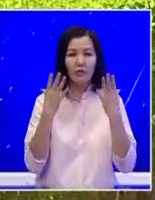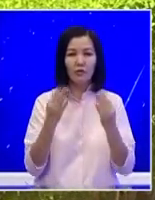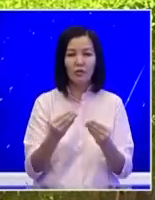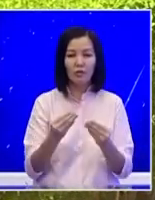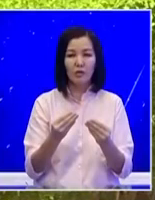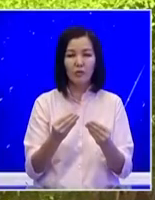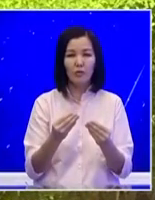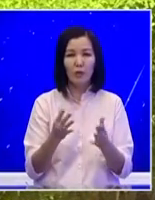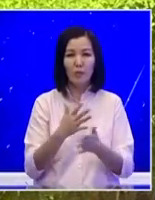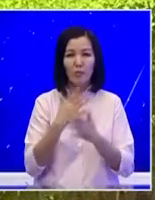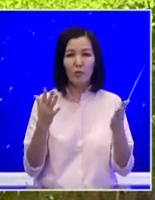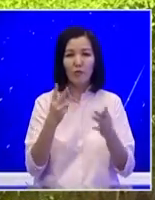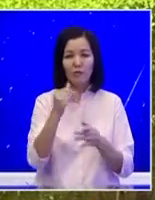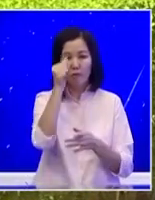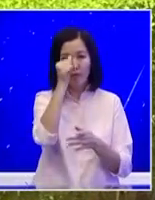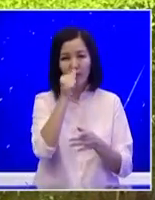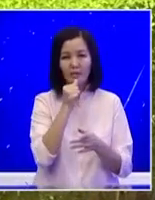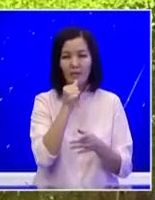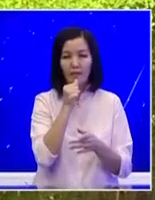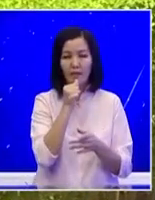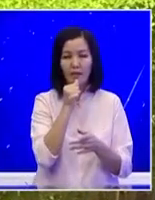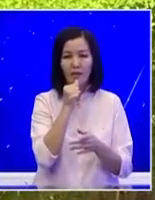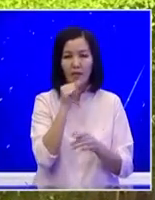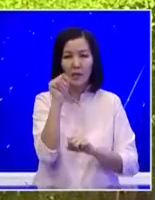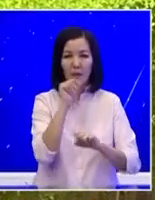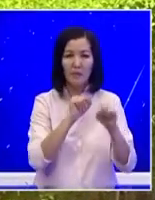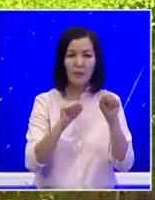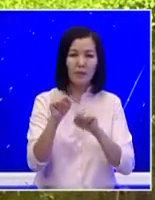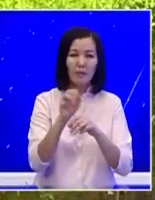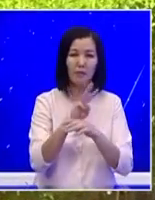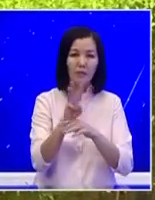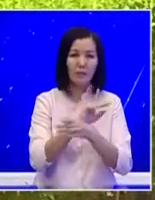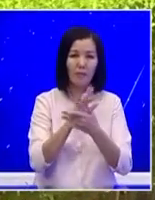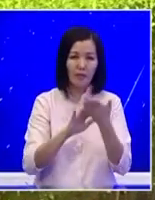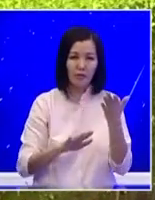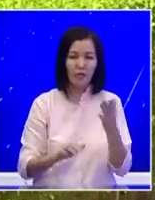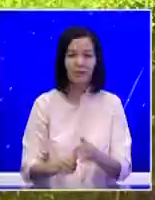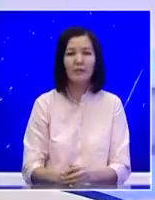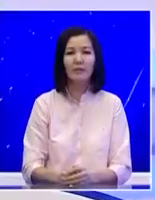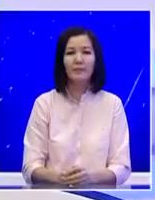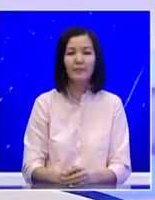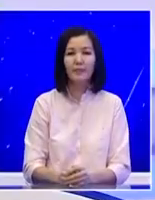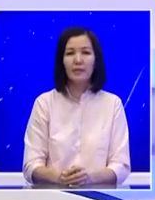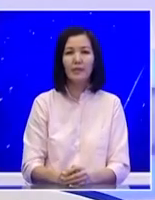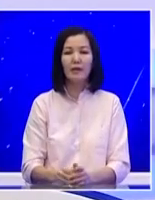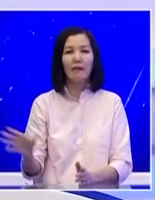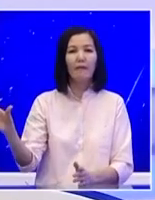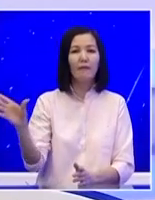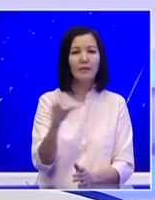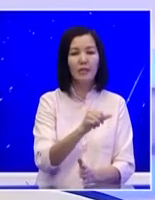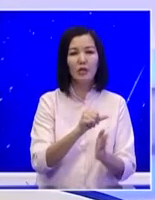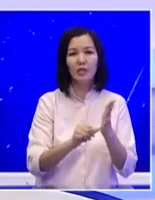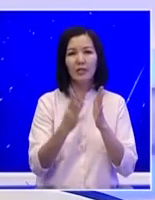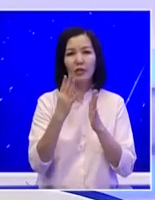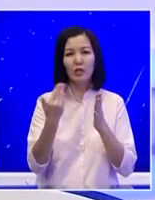уже более 2 месяцев работы продолжаются. Все